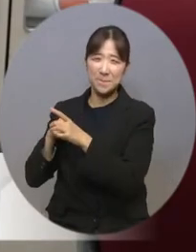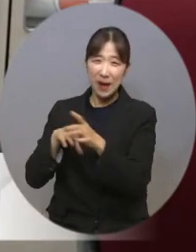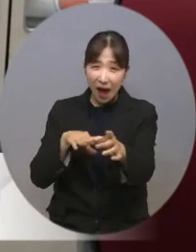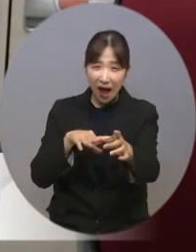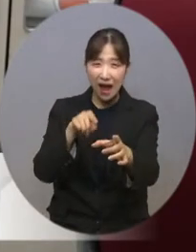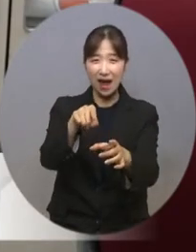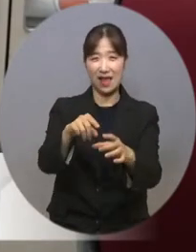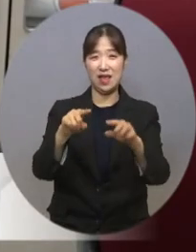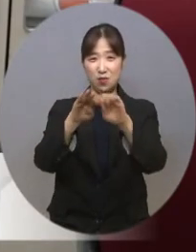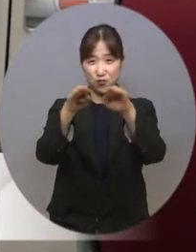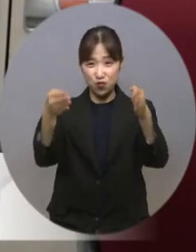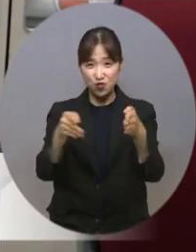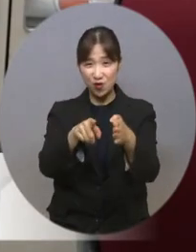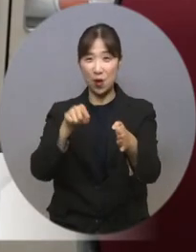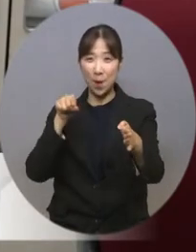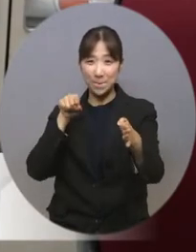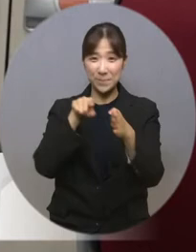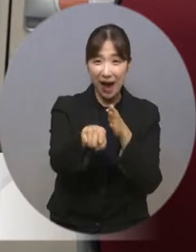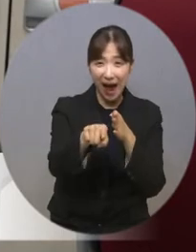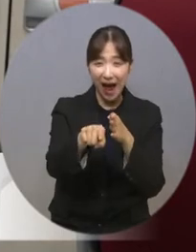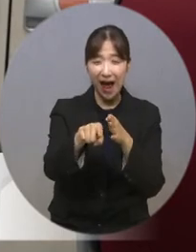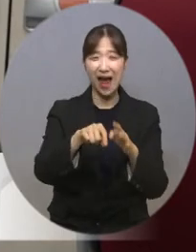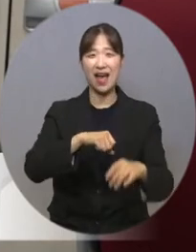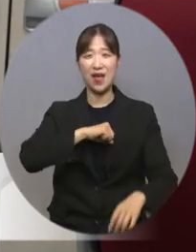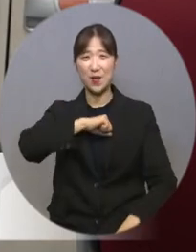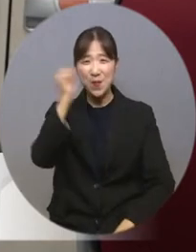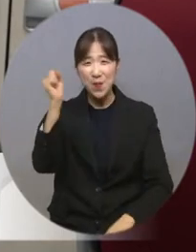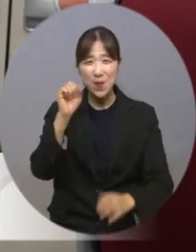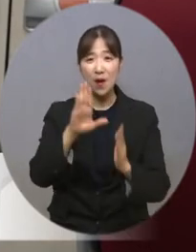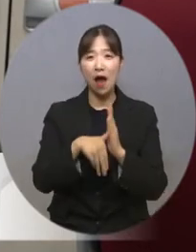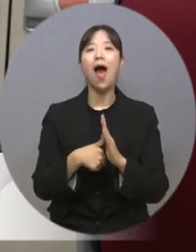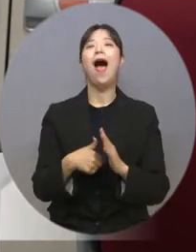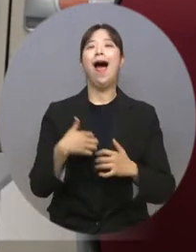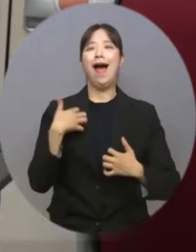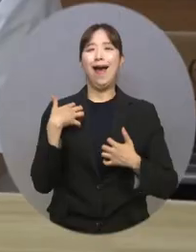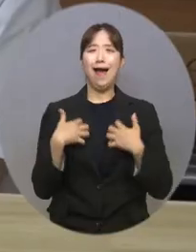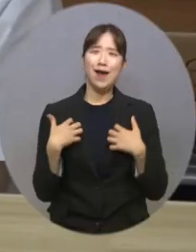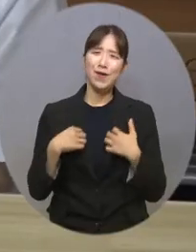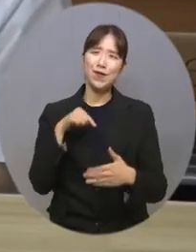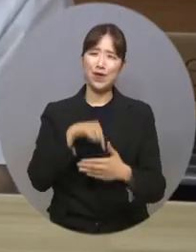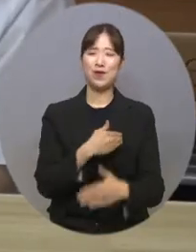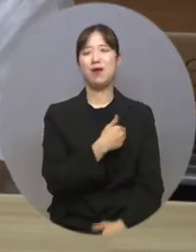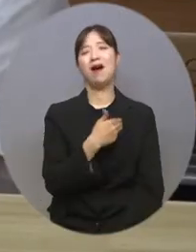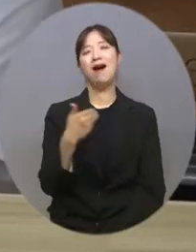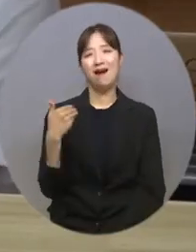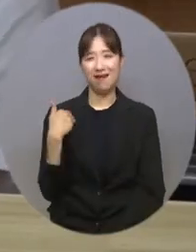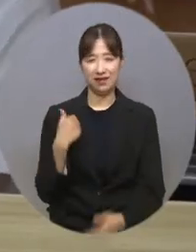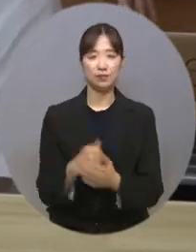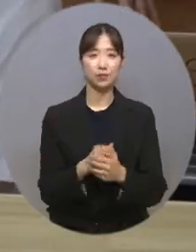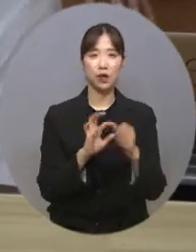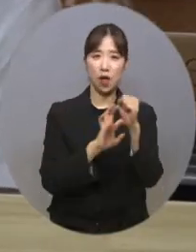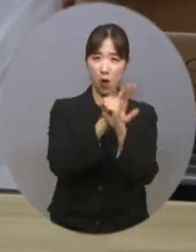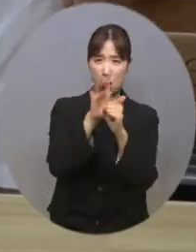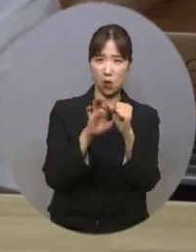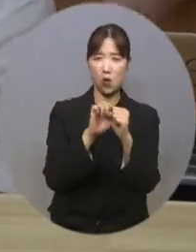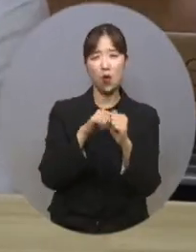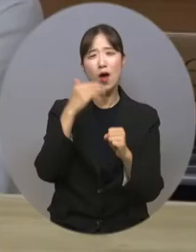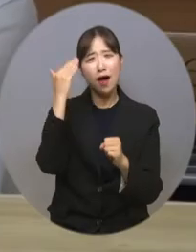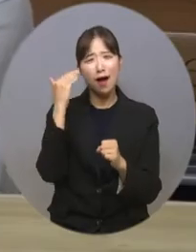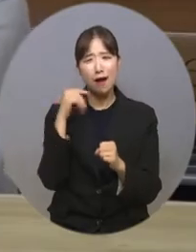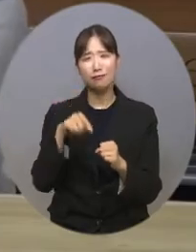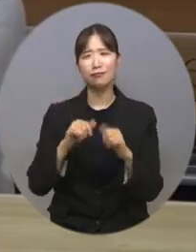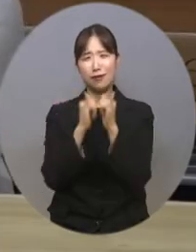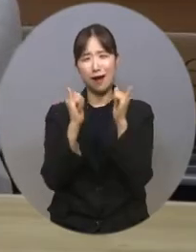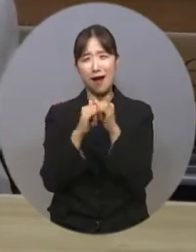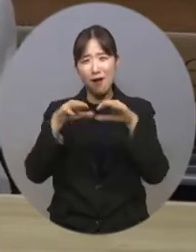관문 안에 퍽이 들어갔을 때 뭘 해냈다는 그 만족감. 코로나가 우리 사회를 멈추게 했을 때와는